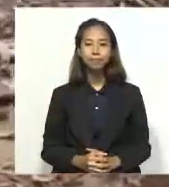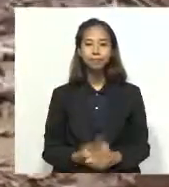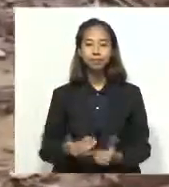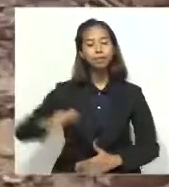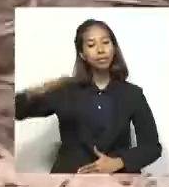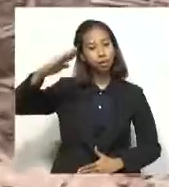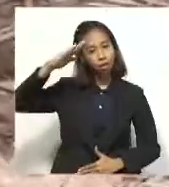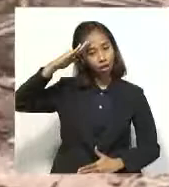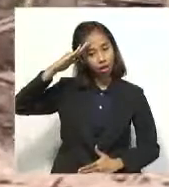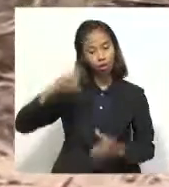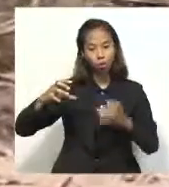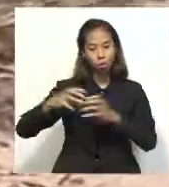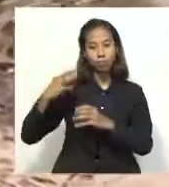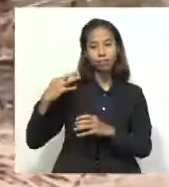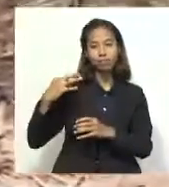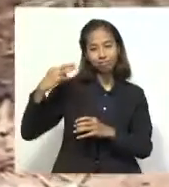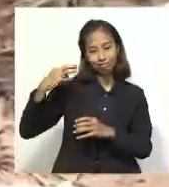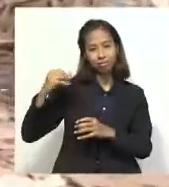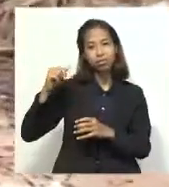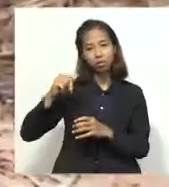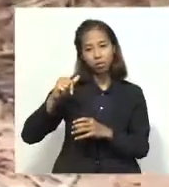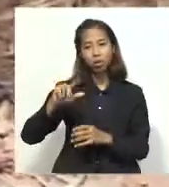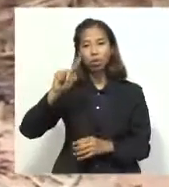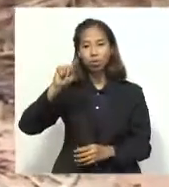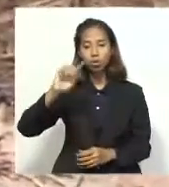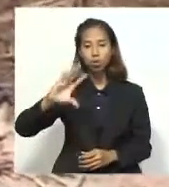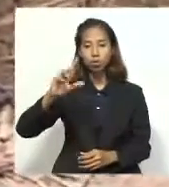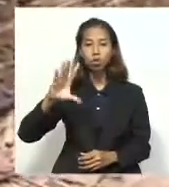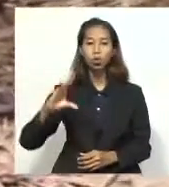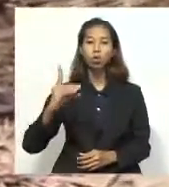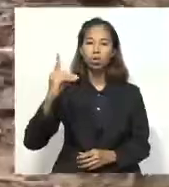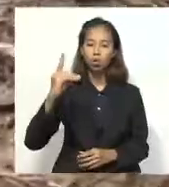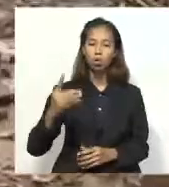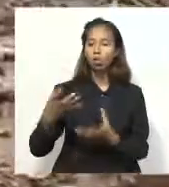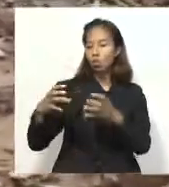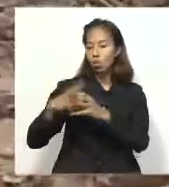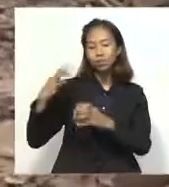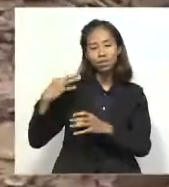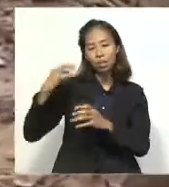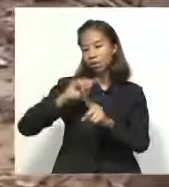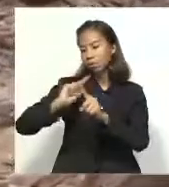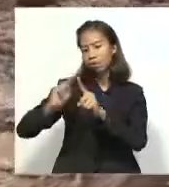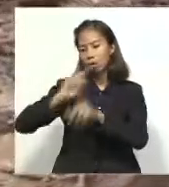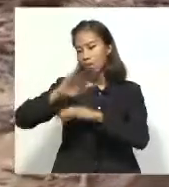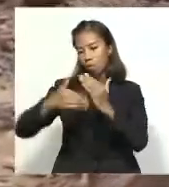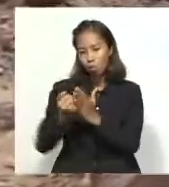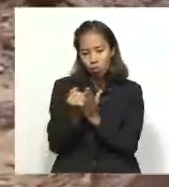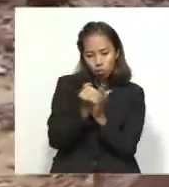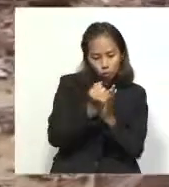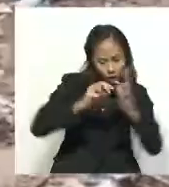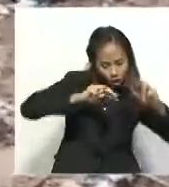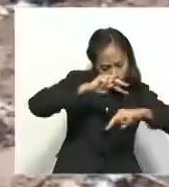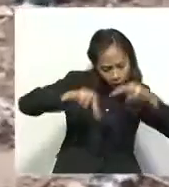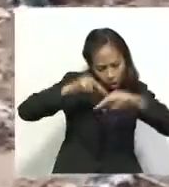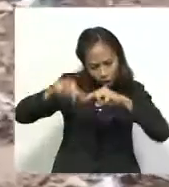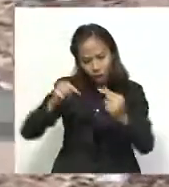หารพลานอาสาสมัครรักษาดินแดนตชด.และจิตอาสายังคงค้นหาผู้สูญหายจากเหตุน้ำป่าไหลหลากและดิน